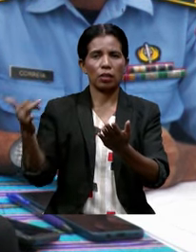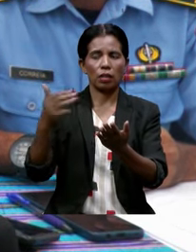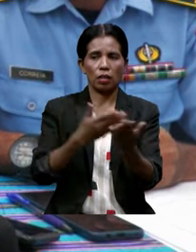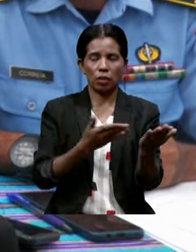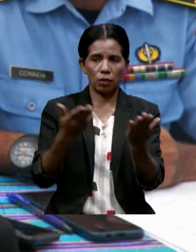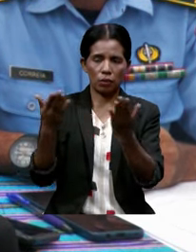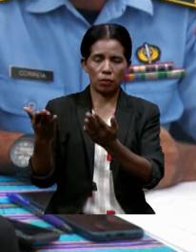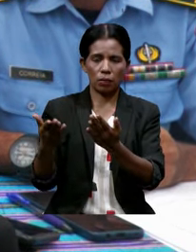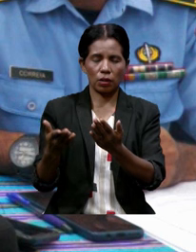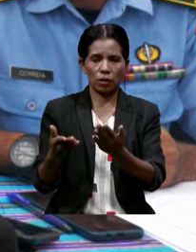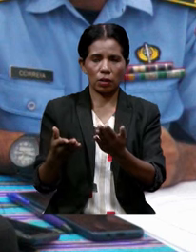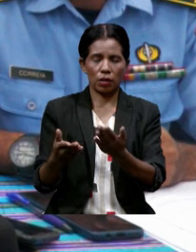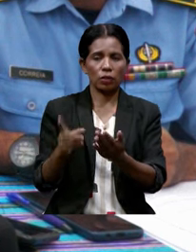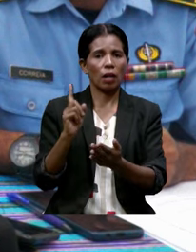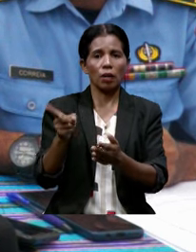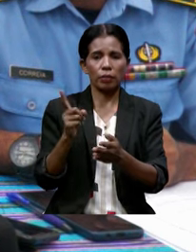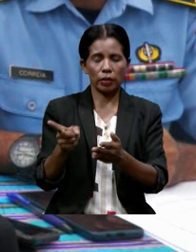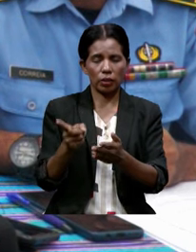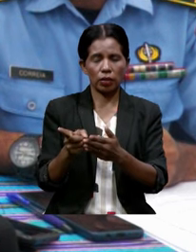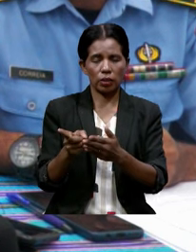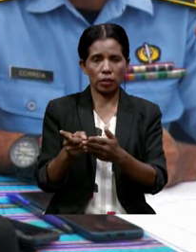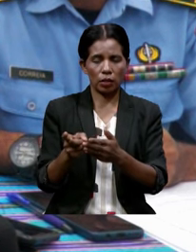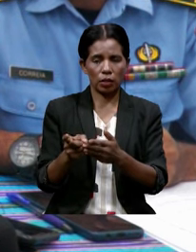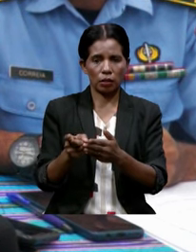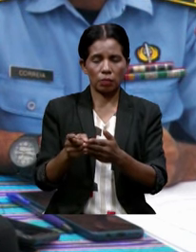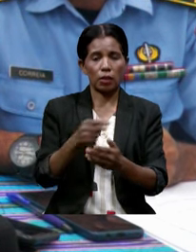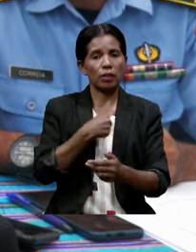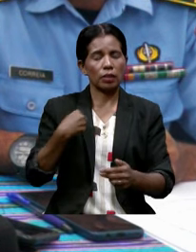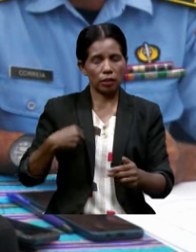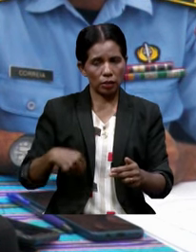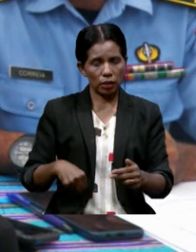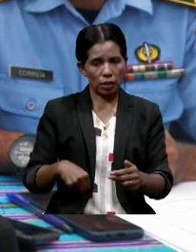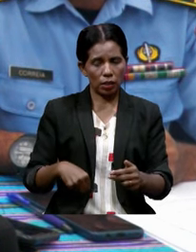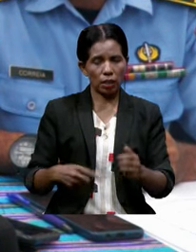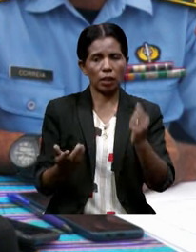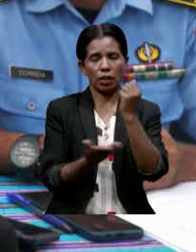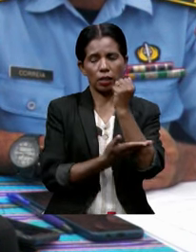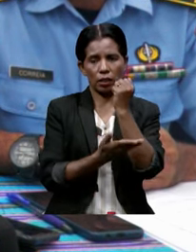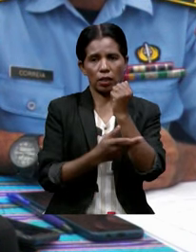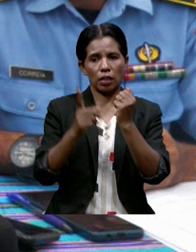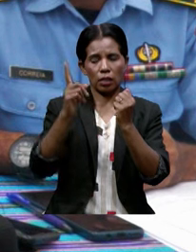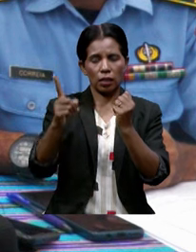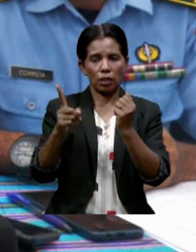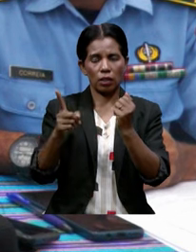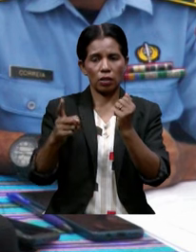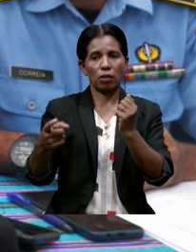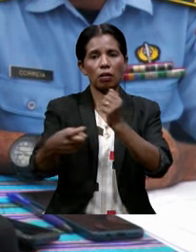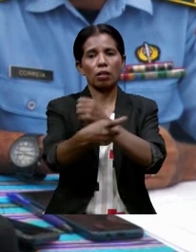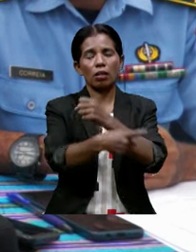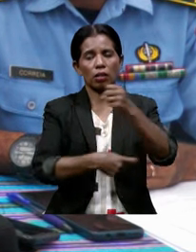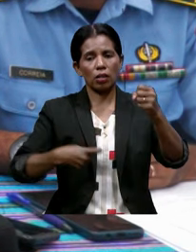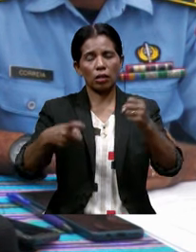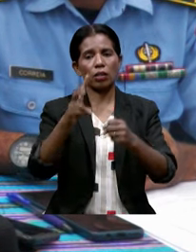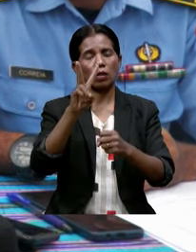ode amiansa loza mai maka katana ida os habitua